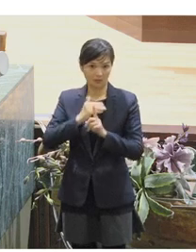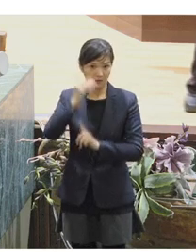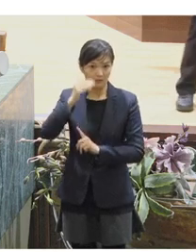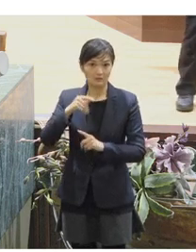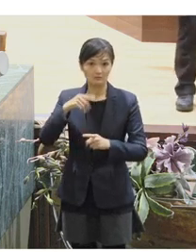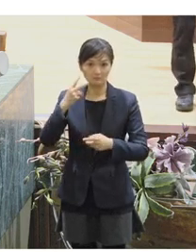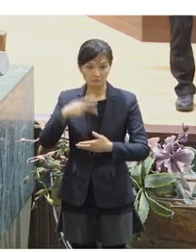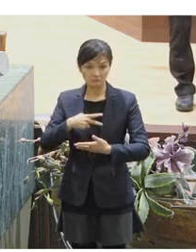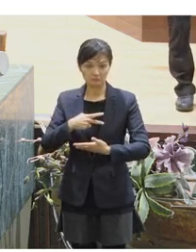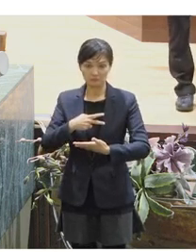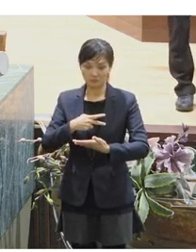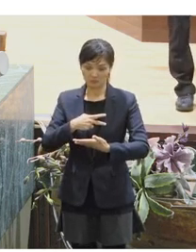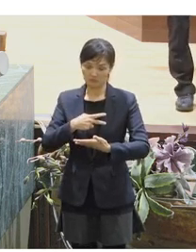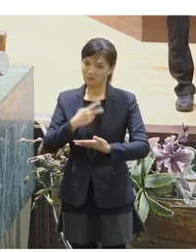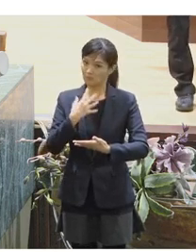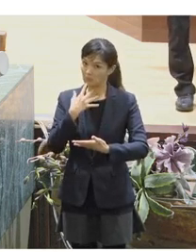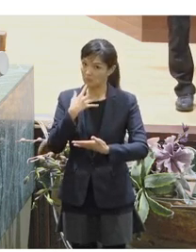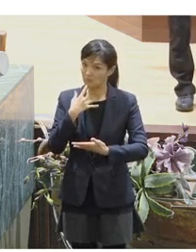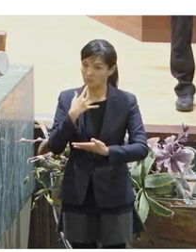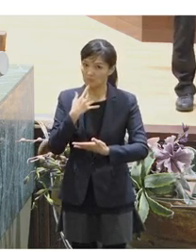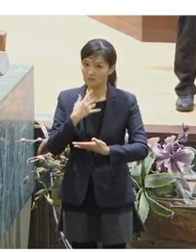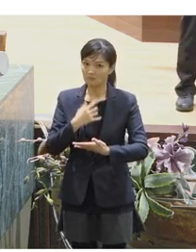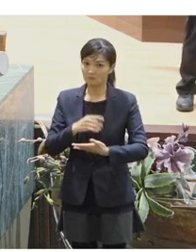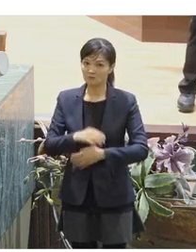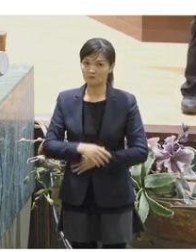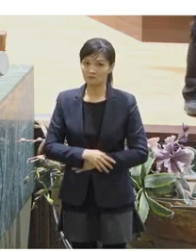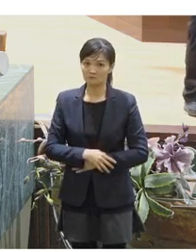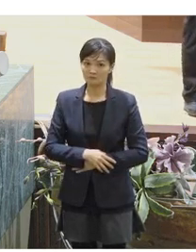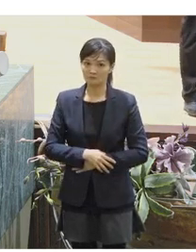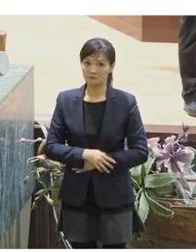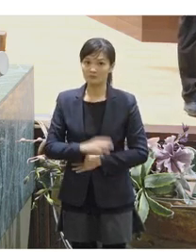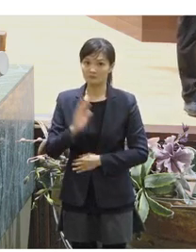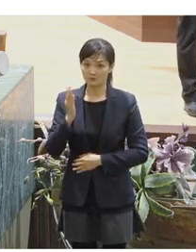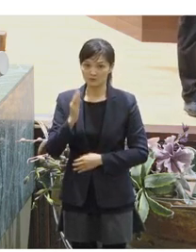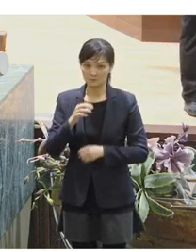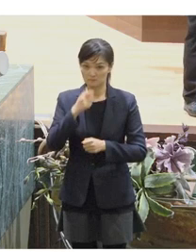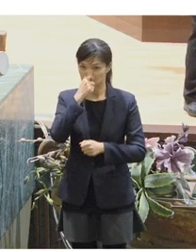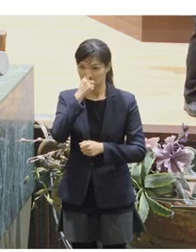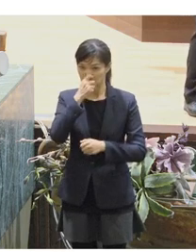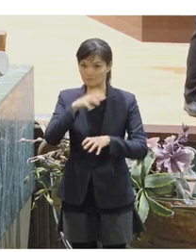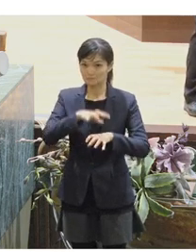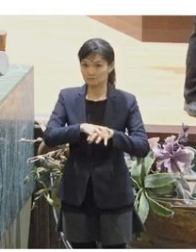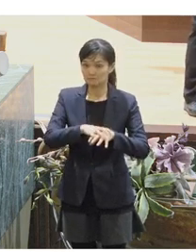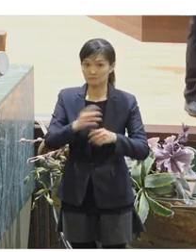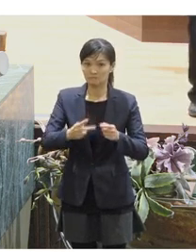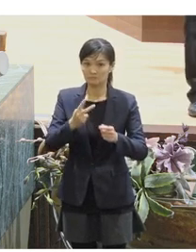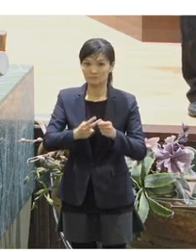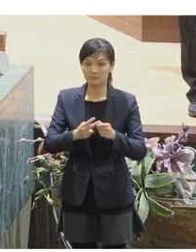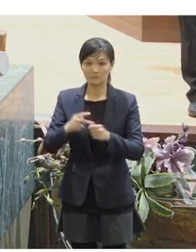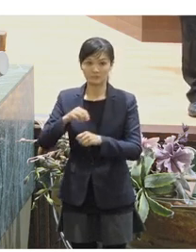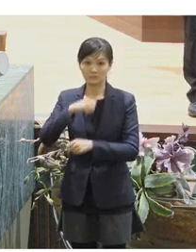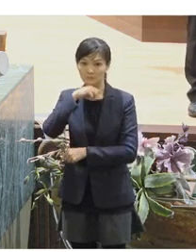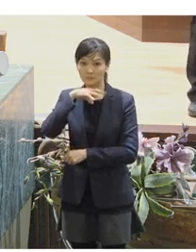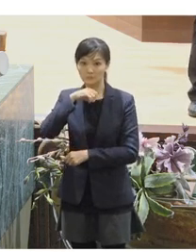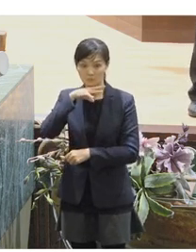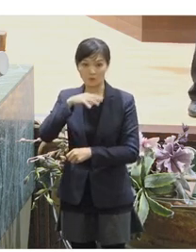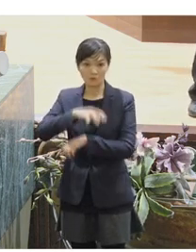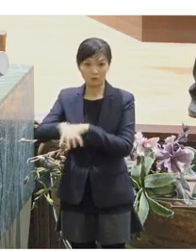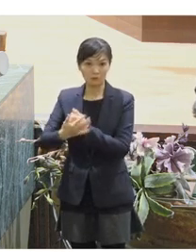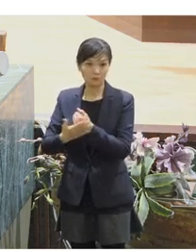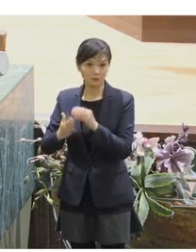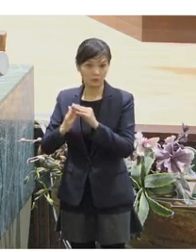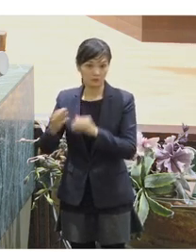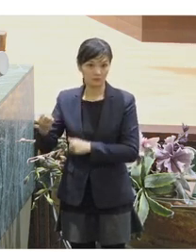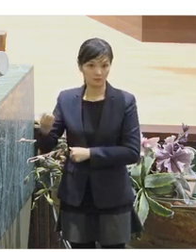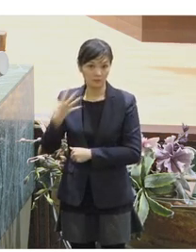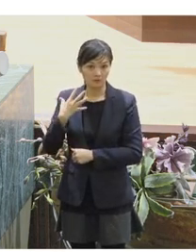是高科技物理。可是历经了两年，屏东环保局都告诉我们什么？玻璃